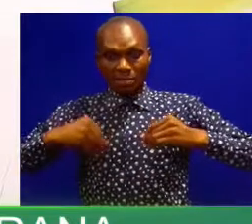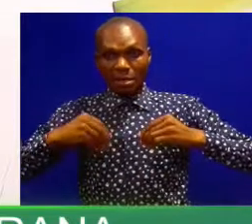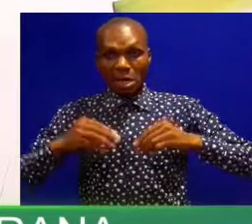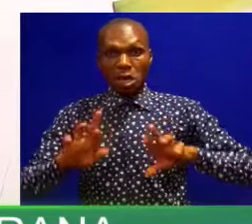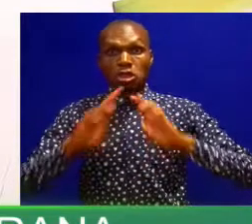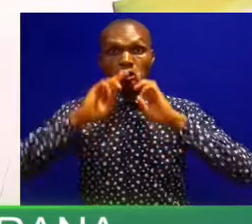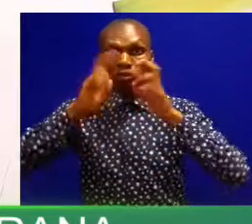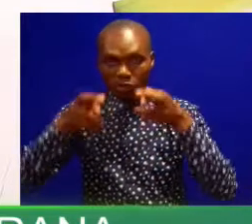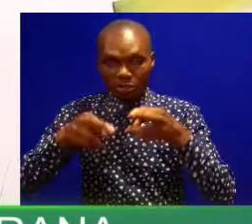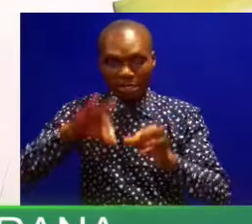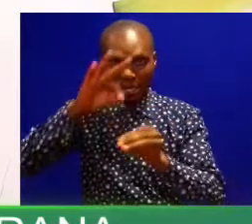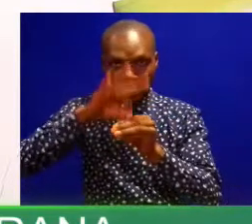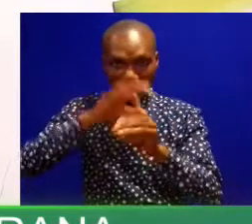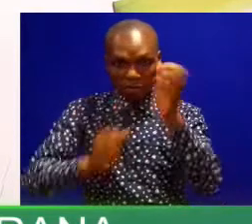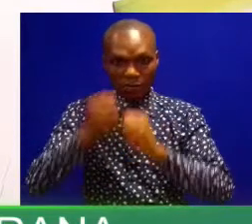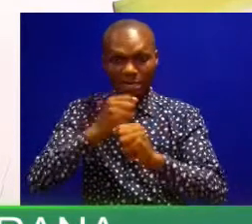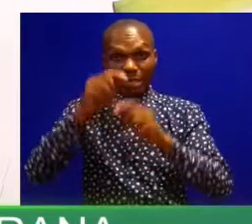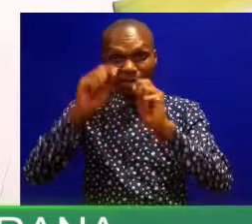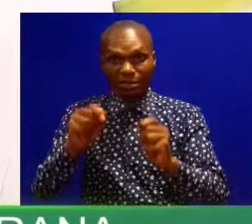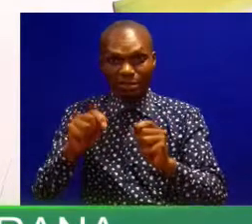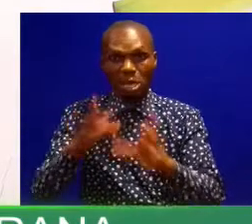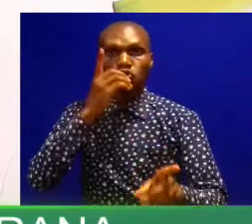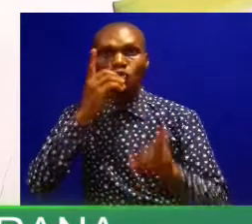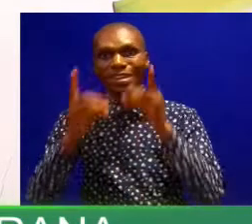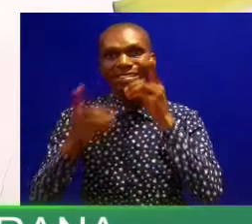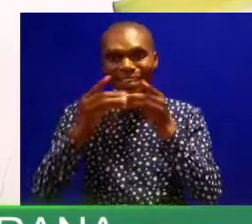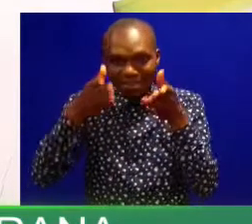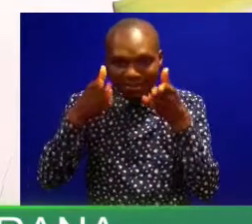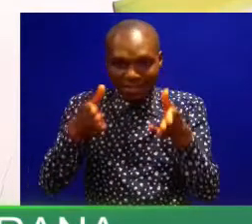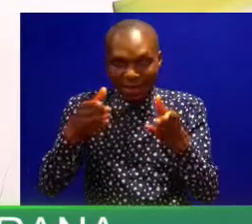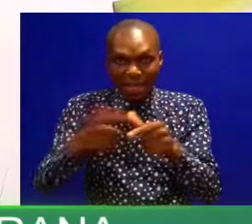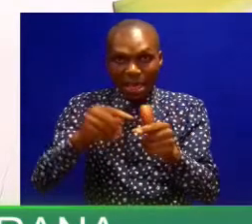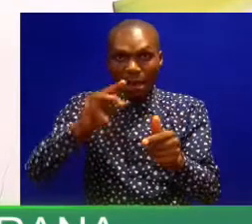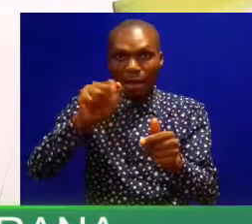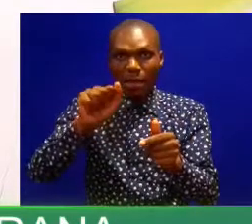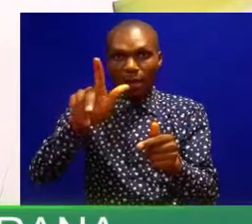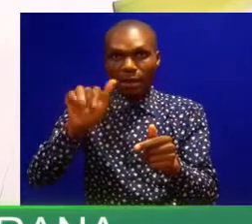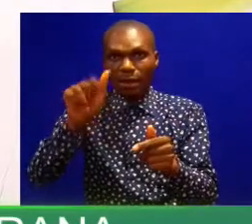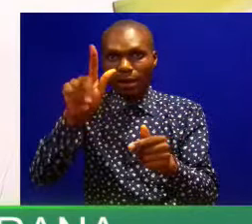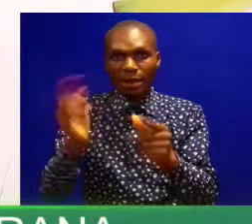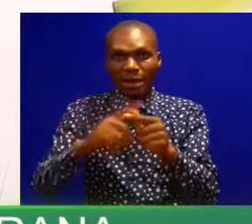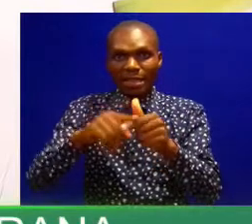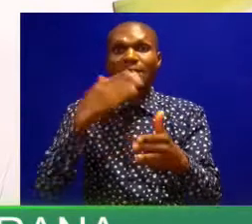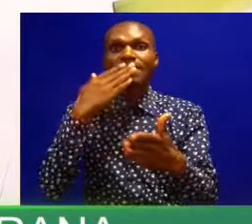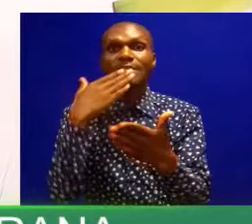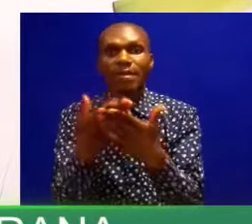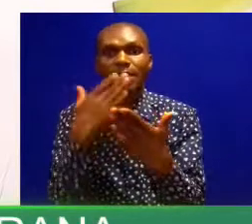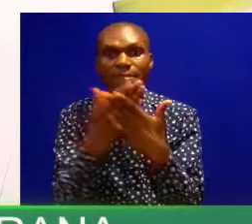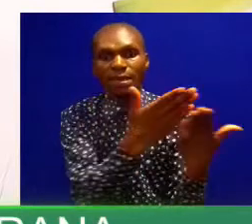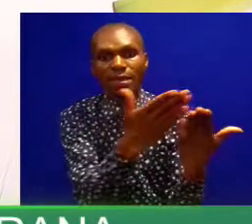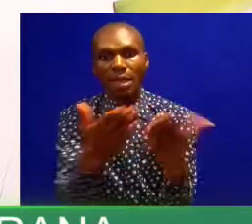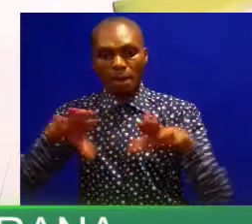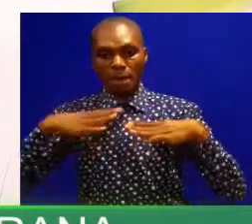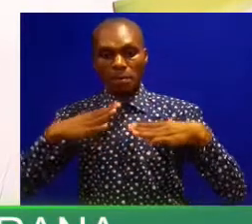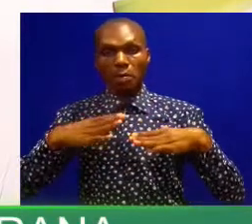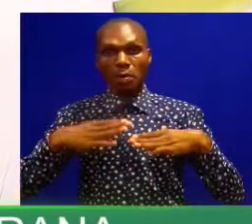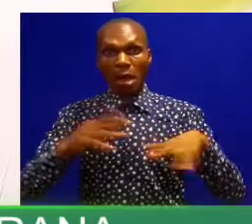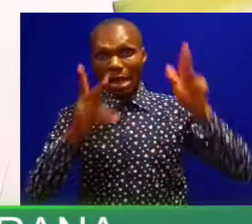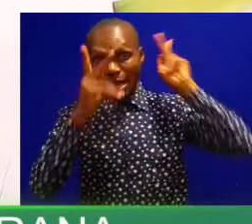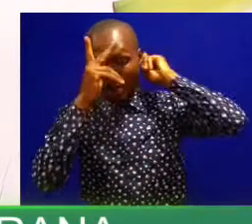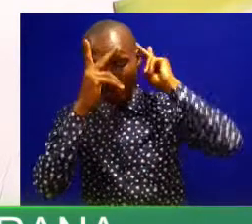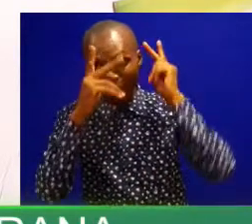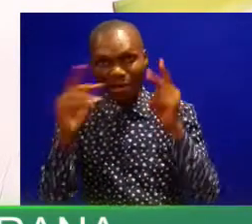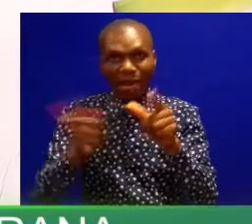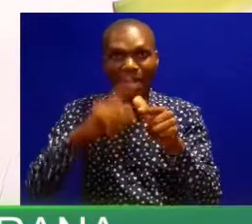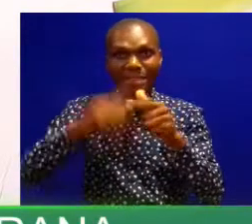chivu yobo choori ubumu wa kuyo iga Ukwana chinga kie chio malala nigate woseniga vaka kwa kerambi ya mono haba menyebe kaunti ya Kakamega